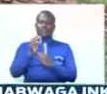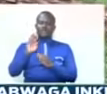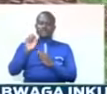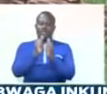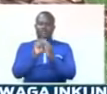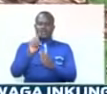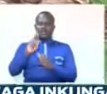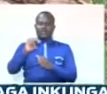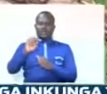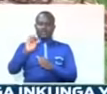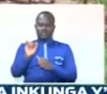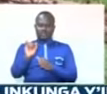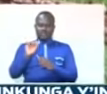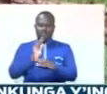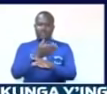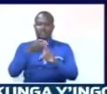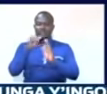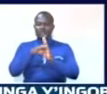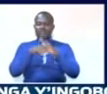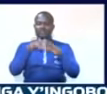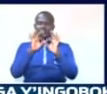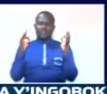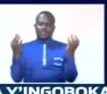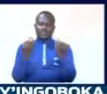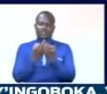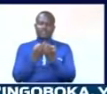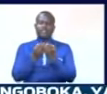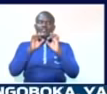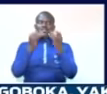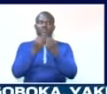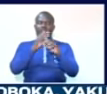na Karongi abakuye ku rutonde rw'izi gahunda ni ingo